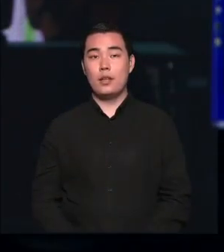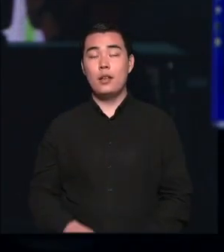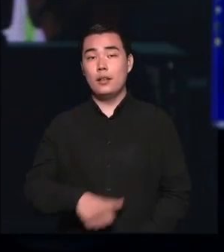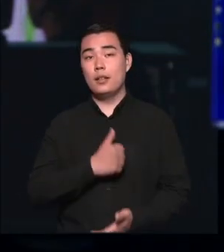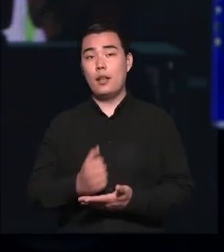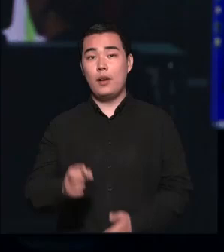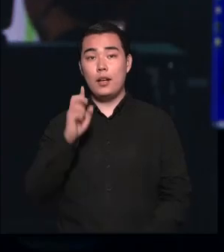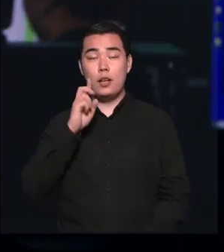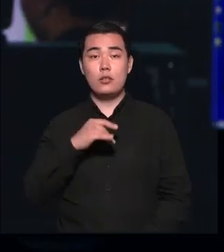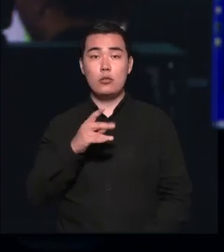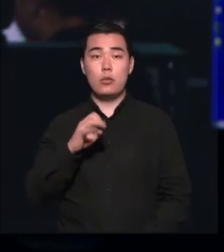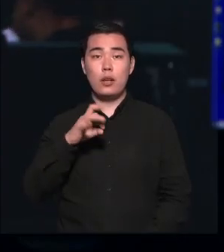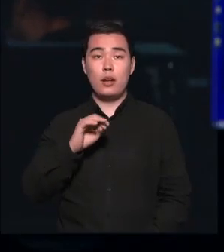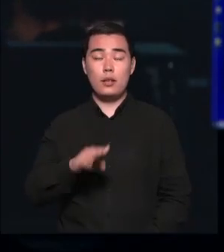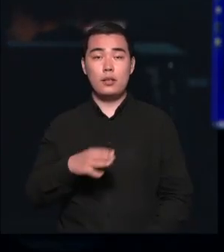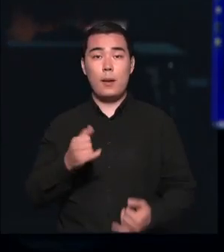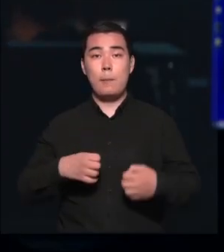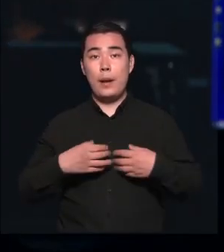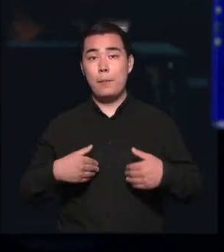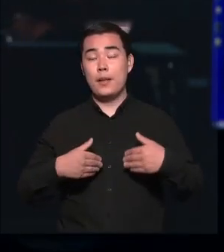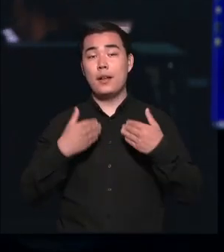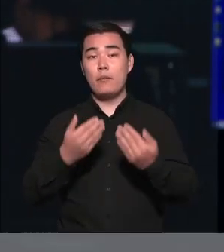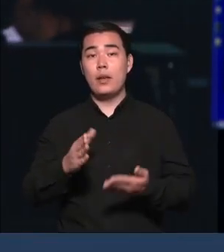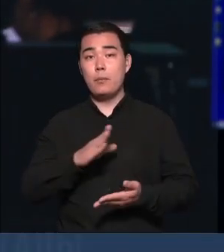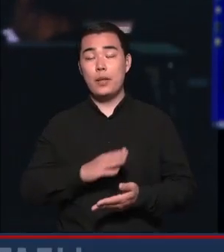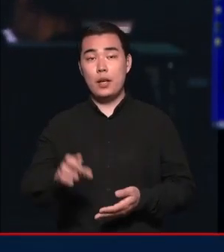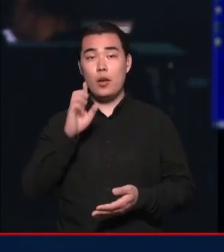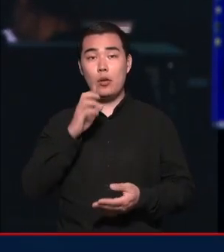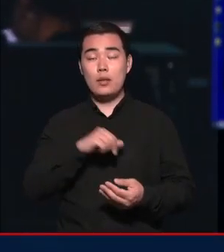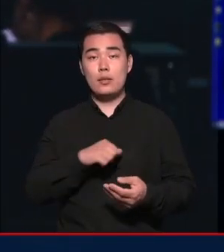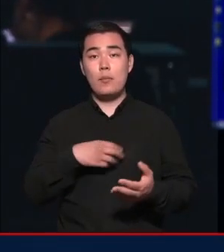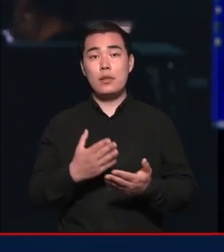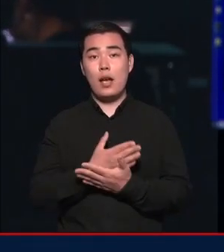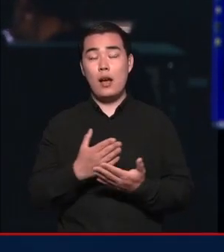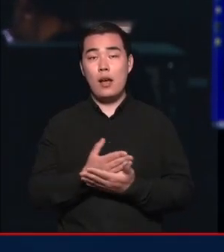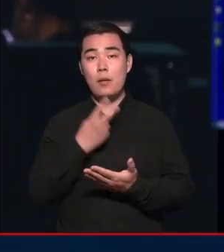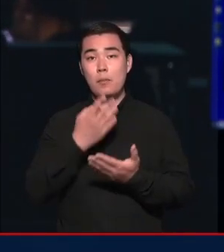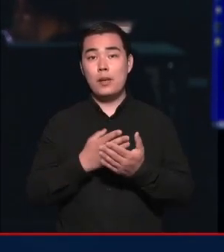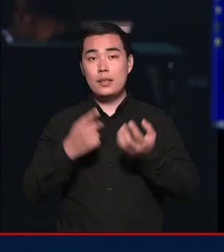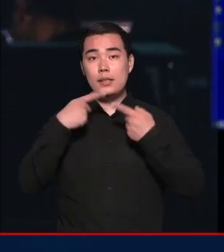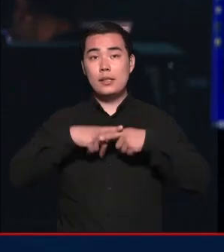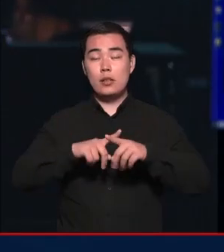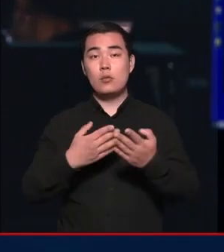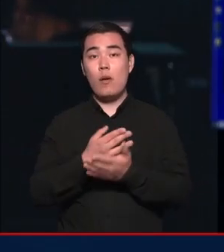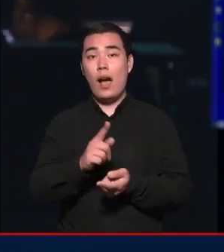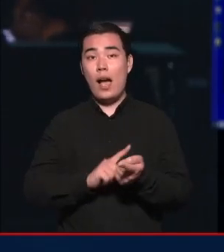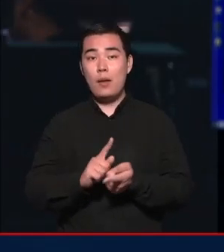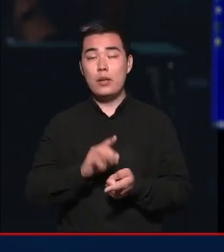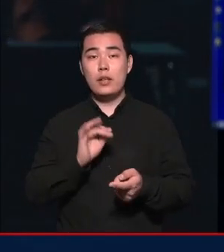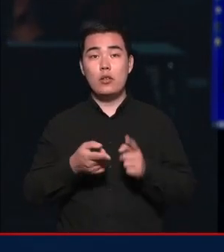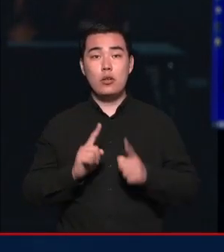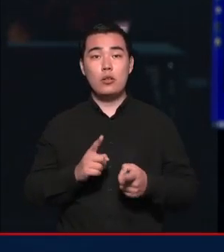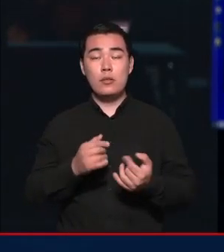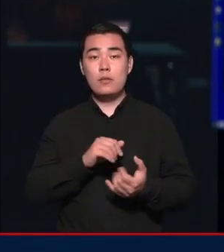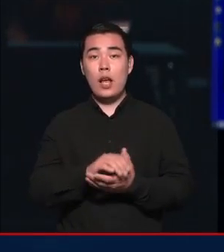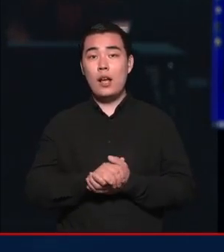Мемлекет басшысы журналистерді кәсіби мерекесімен құттықтады. Еліміздің бұқаралық ақпарат құралдары қоғам санасын жаңғыртып, ұлт тұтастығын